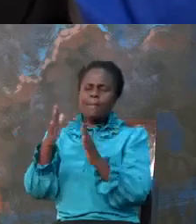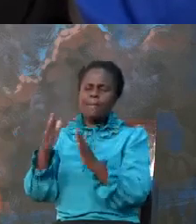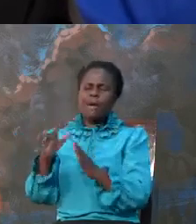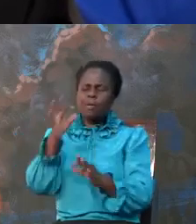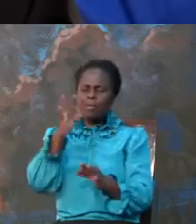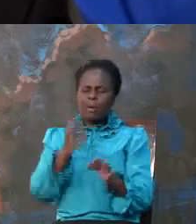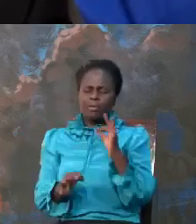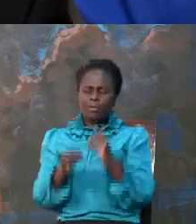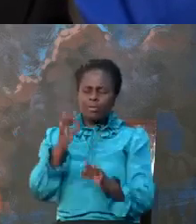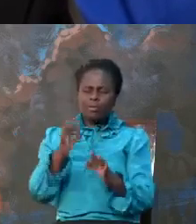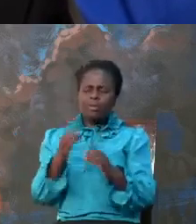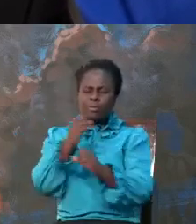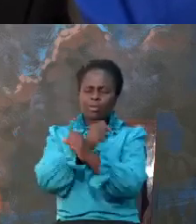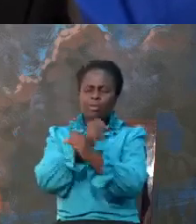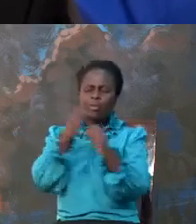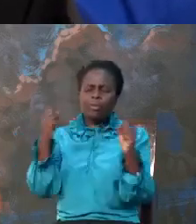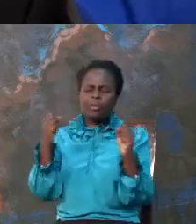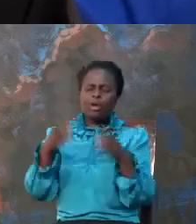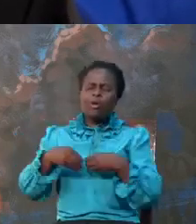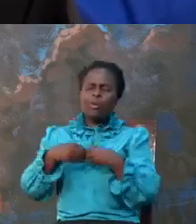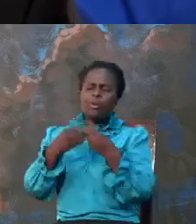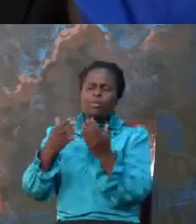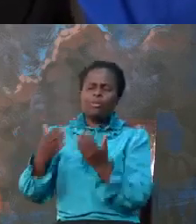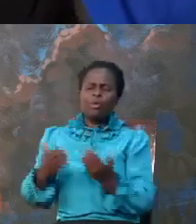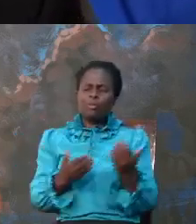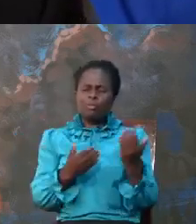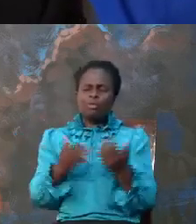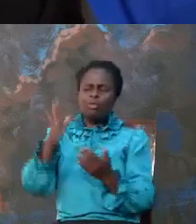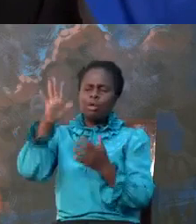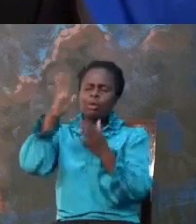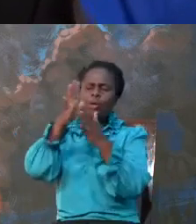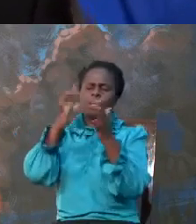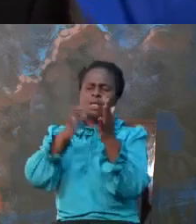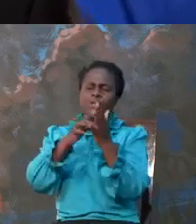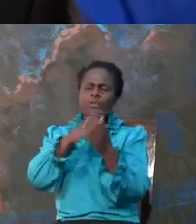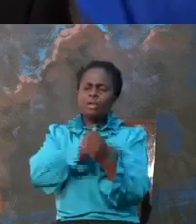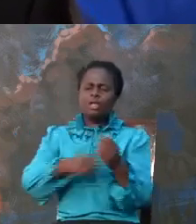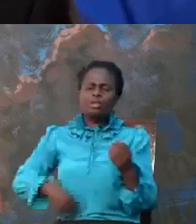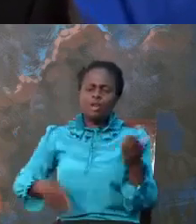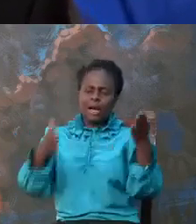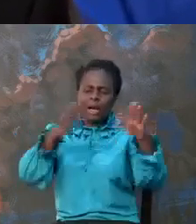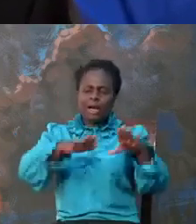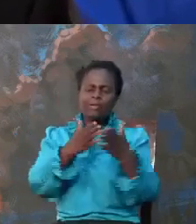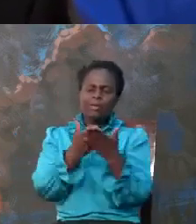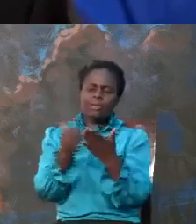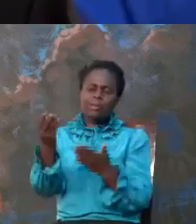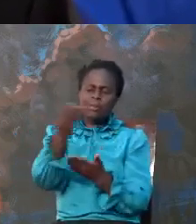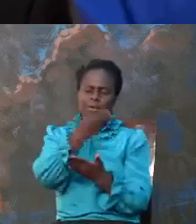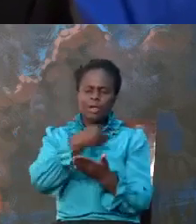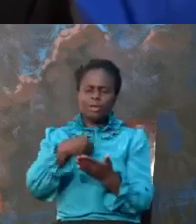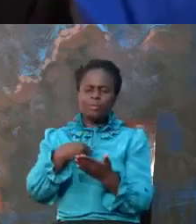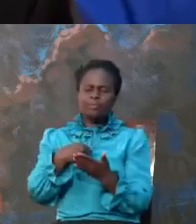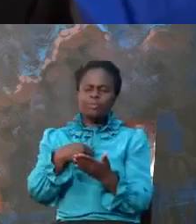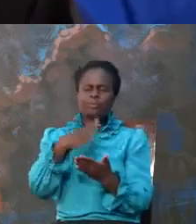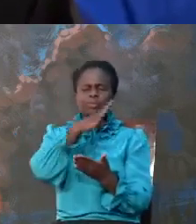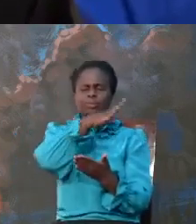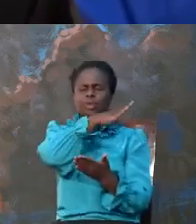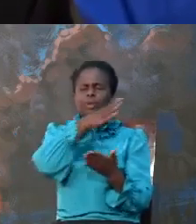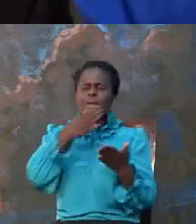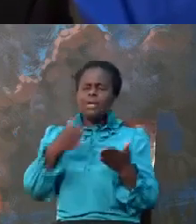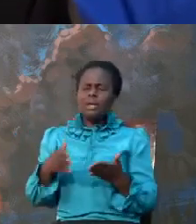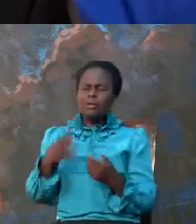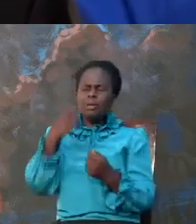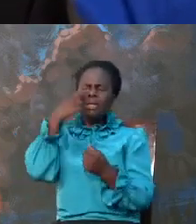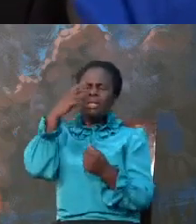wa ukombozi kwa kumtoa mwanao Yesu Kristo kufa kwa ajili yetu. Jioni ya leo ninatazama